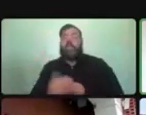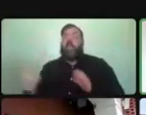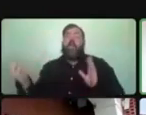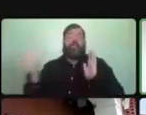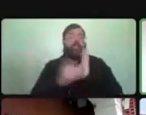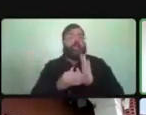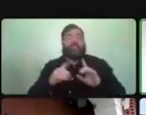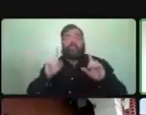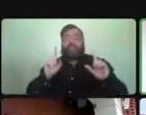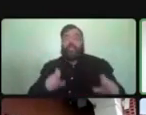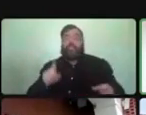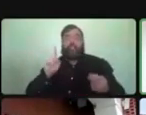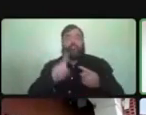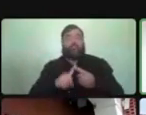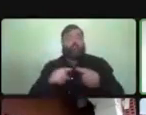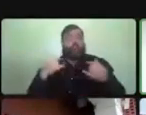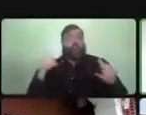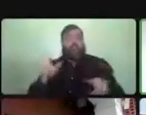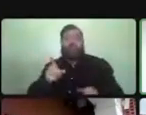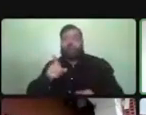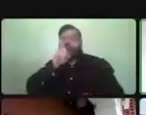CDC kikamilifu.